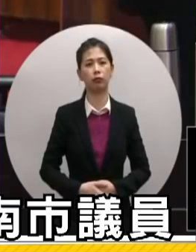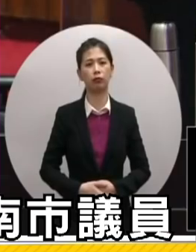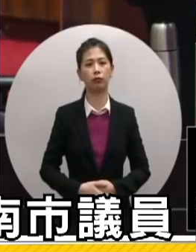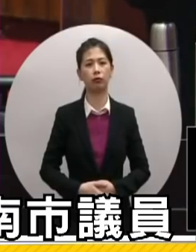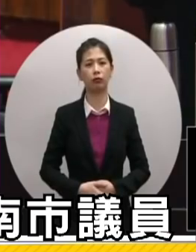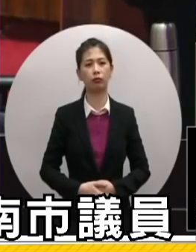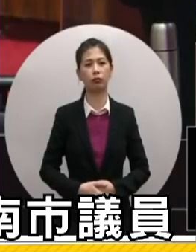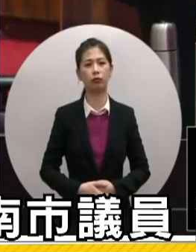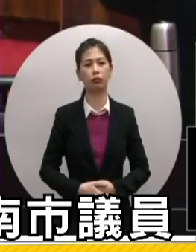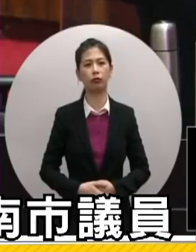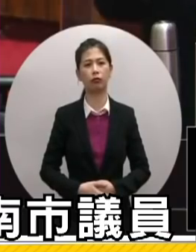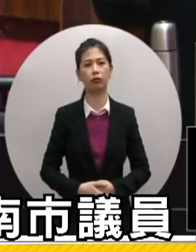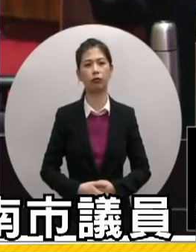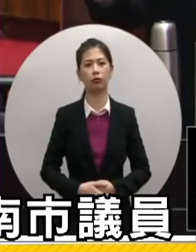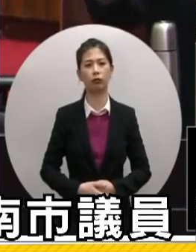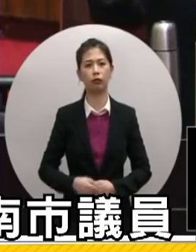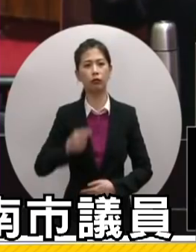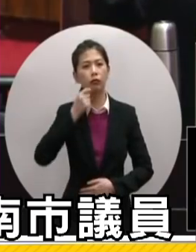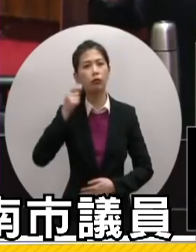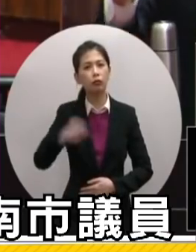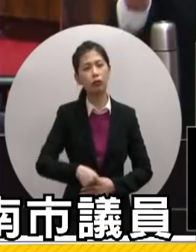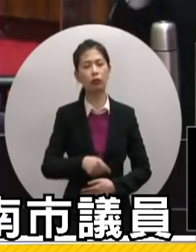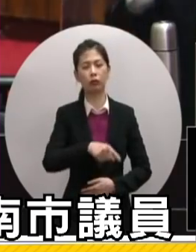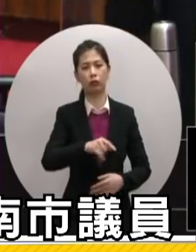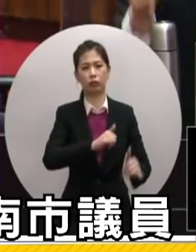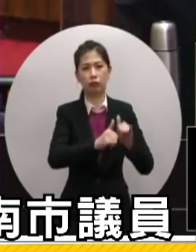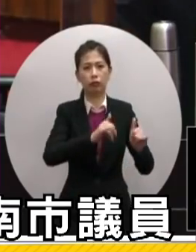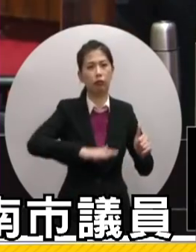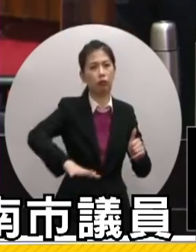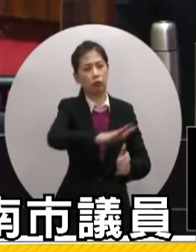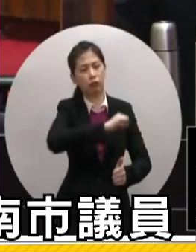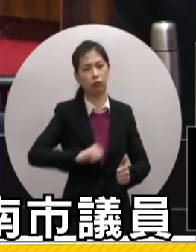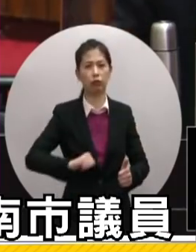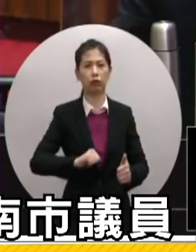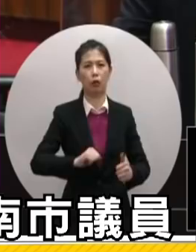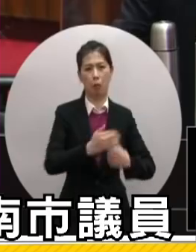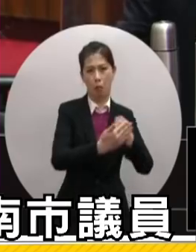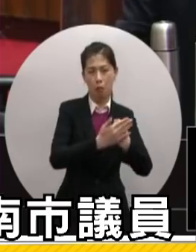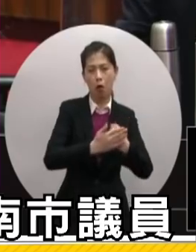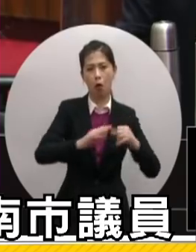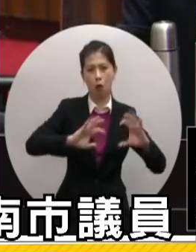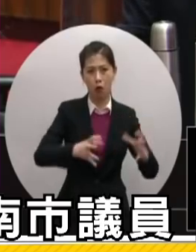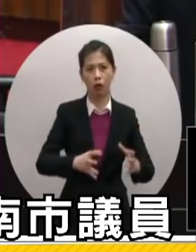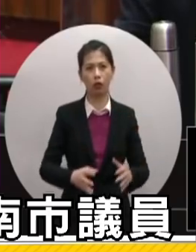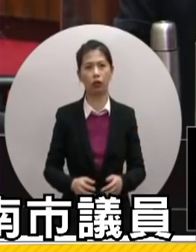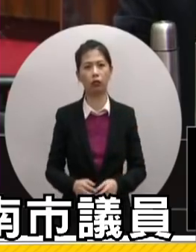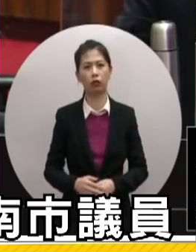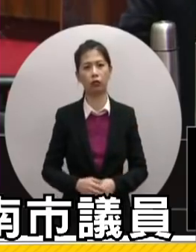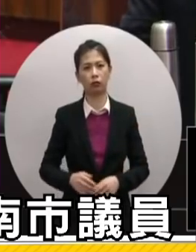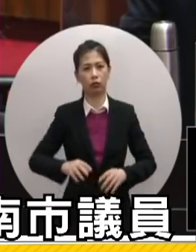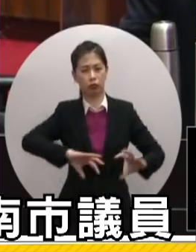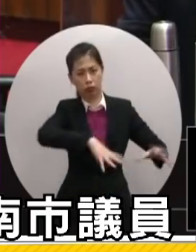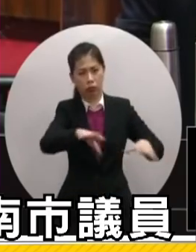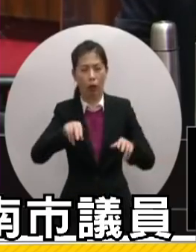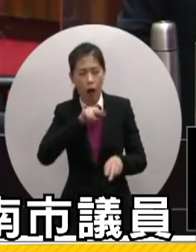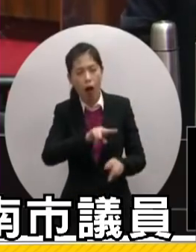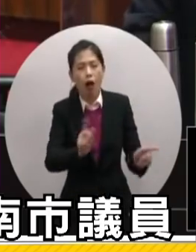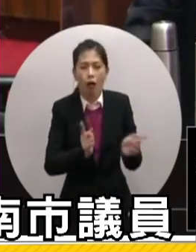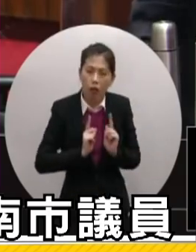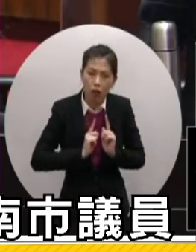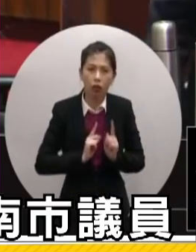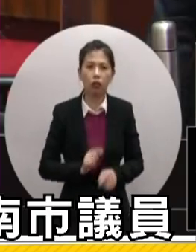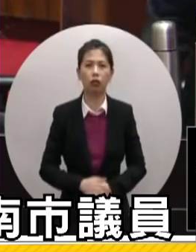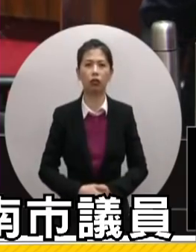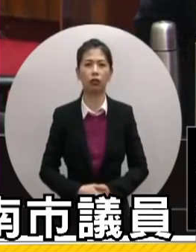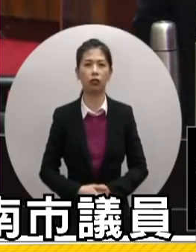领导不灵，你平常时就跟我说，人家不支持你，你就说你是中共的代言人，然后扣红帽子，